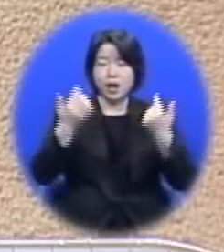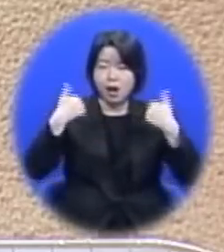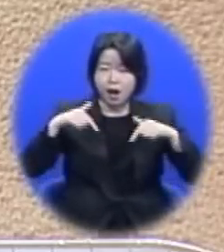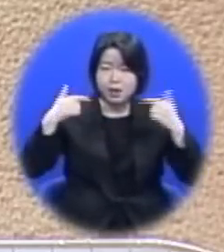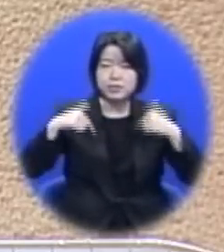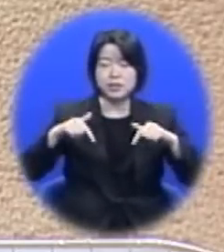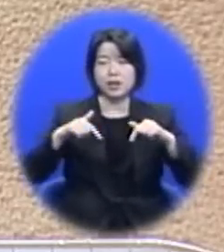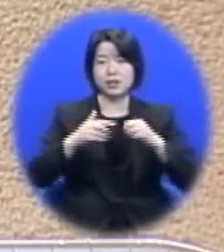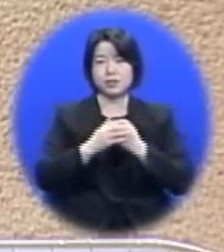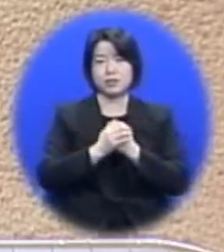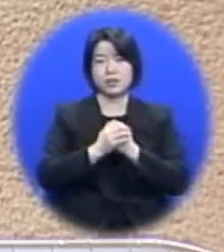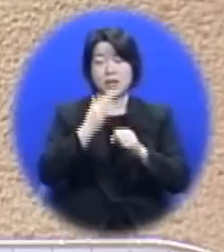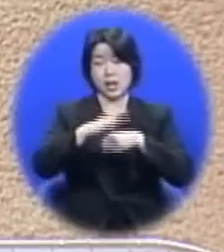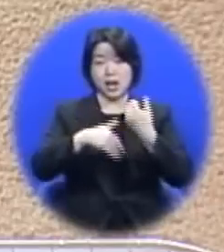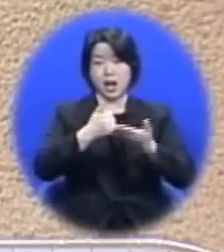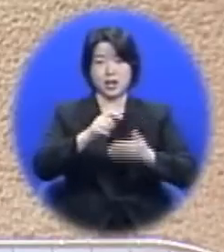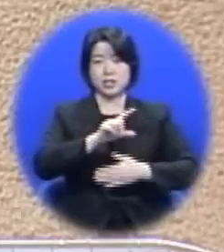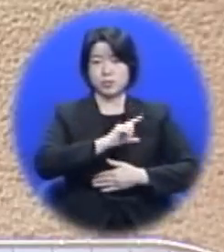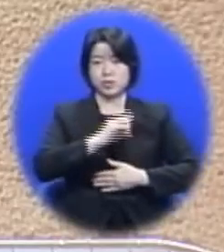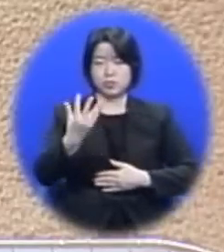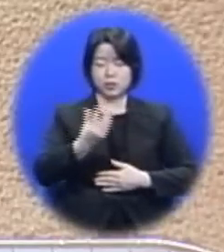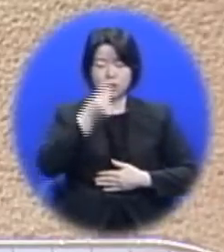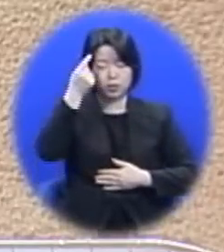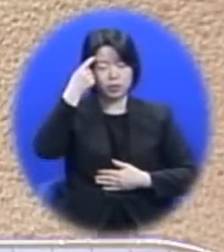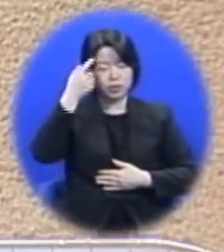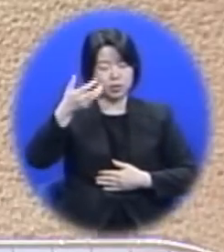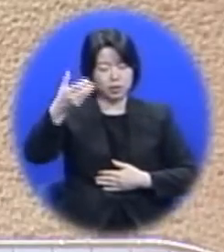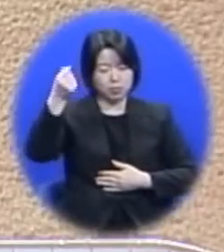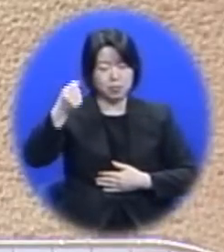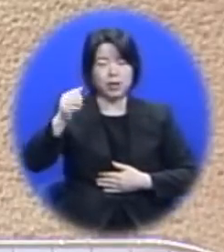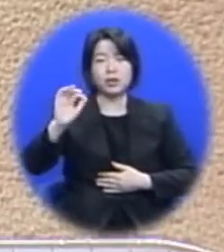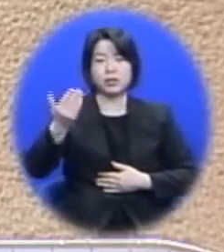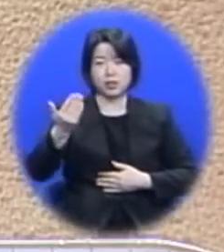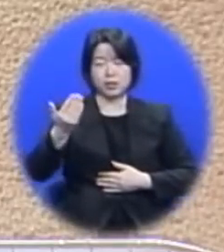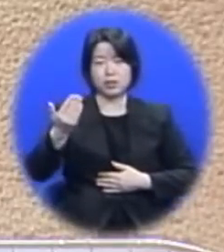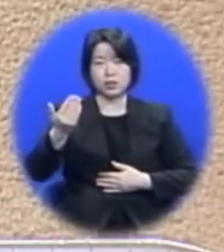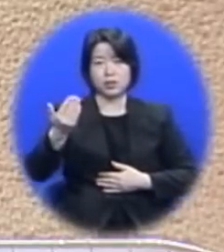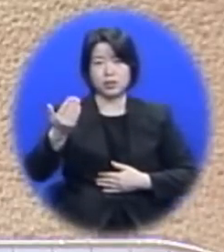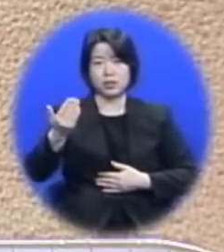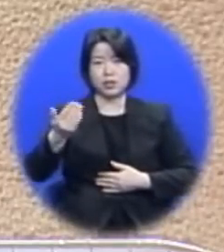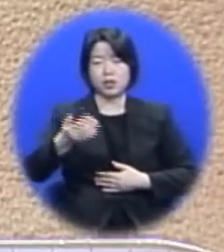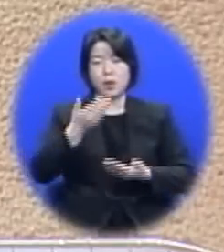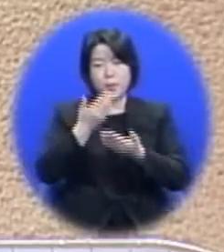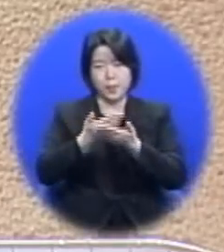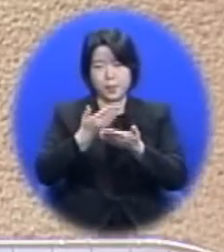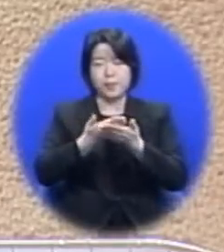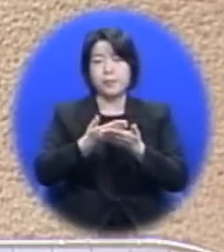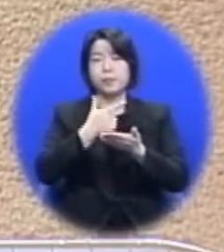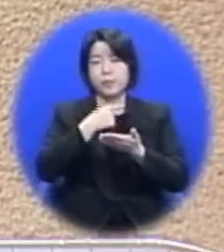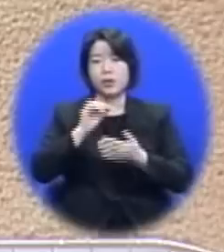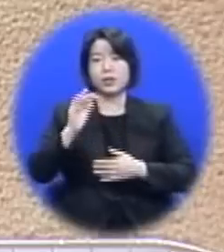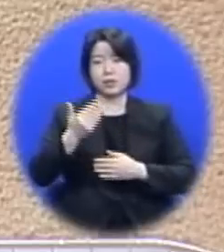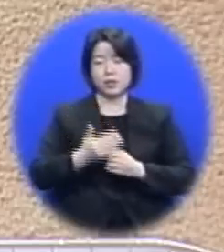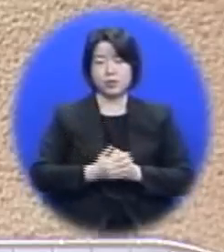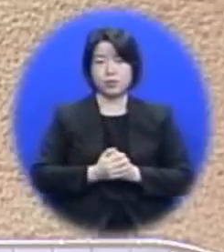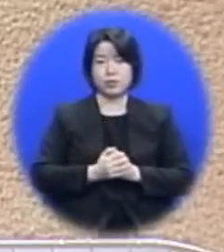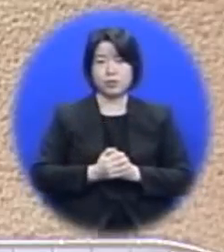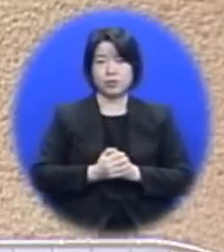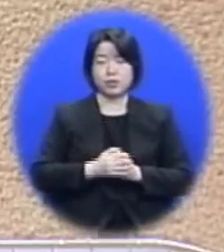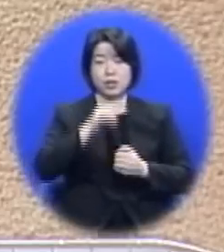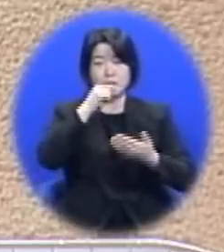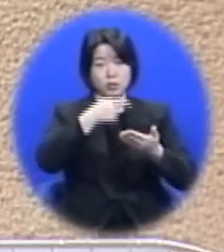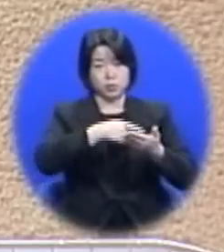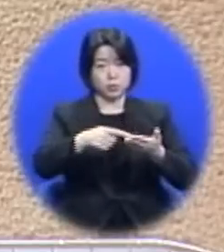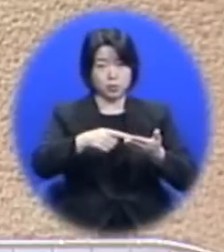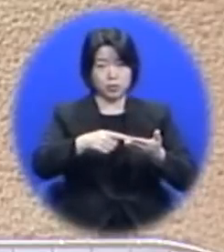항상 하나님의 이름이 거룩히 여김을 받으시기를 구해야 합니다. 손해볼 수